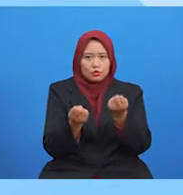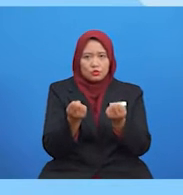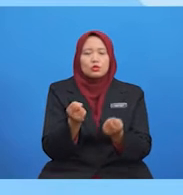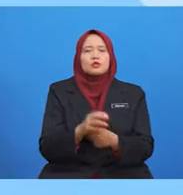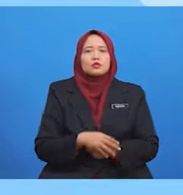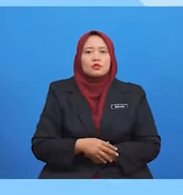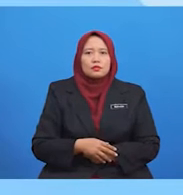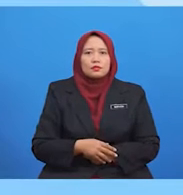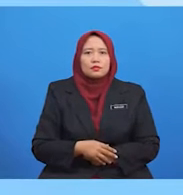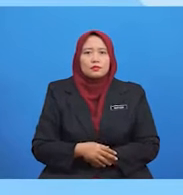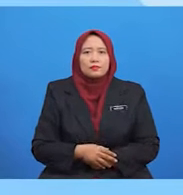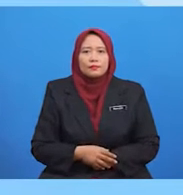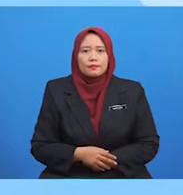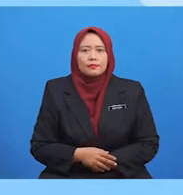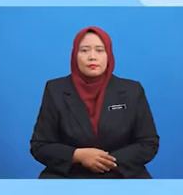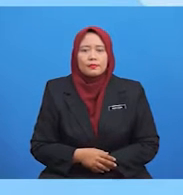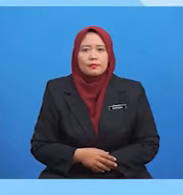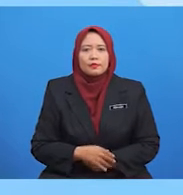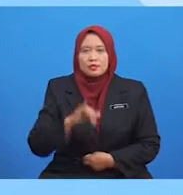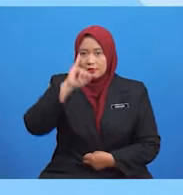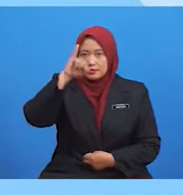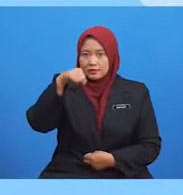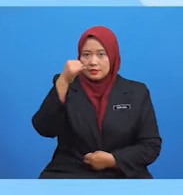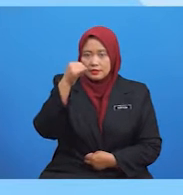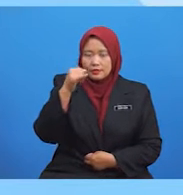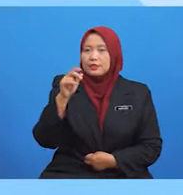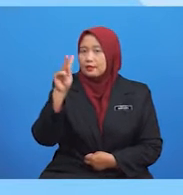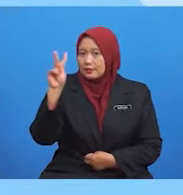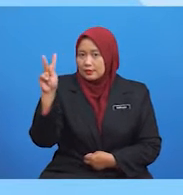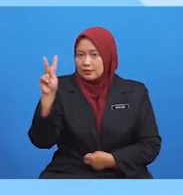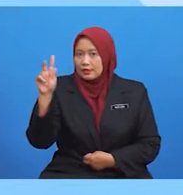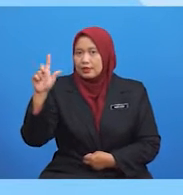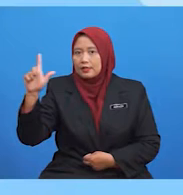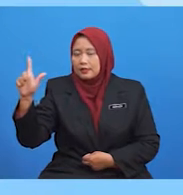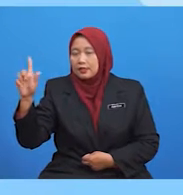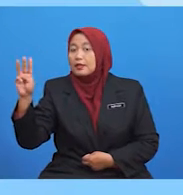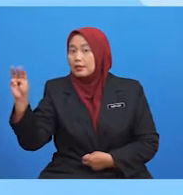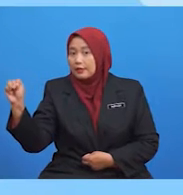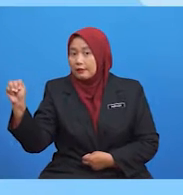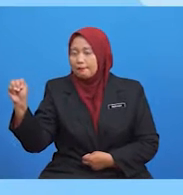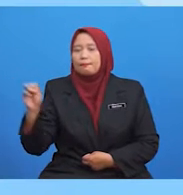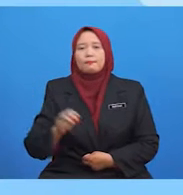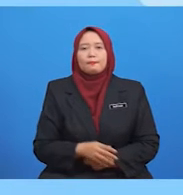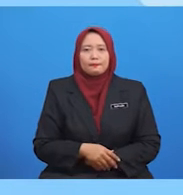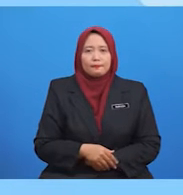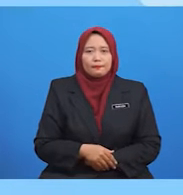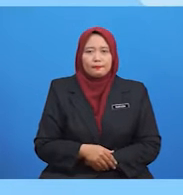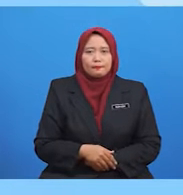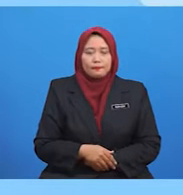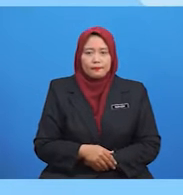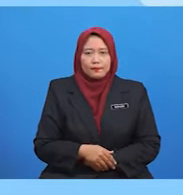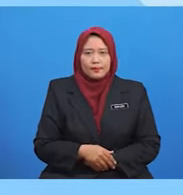J, B, K, C, L dan D, M.